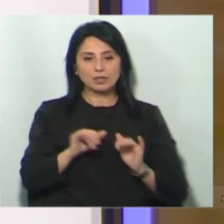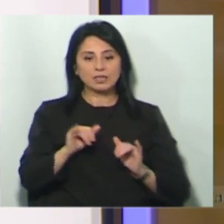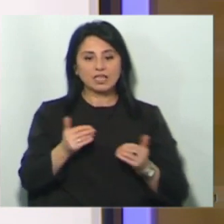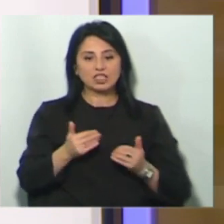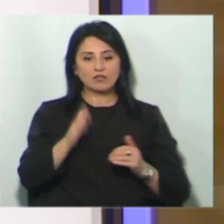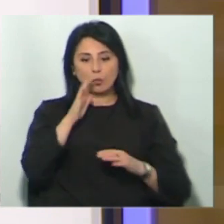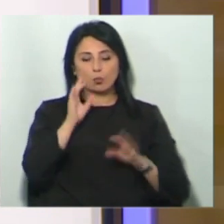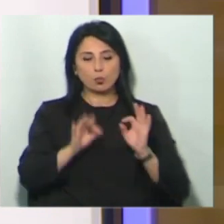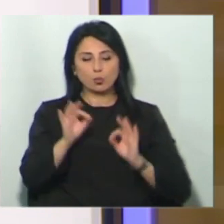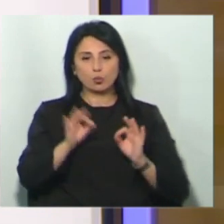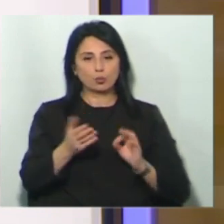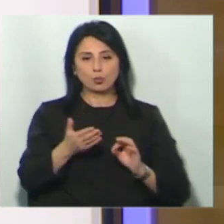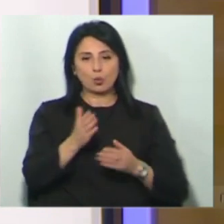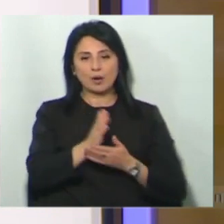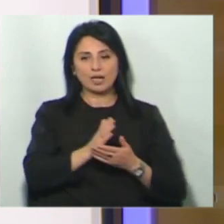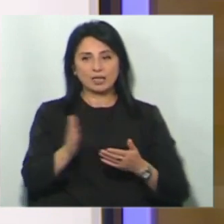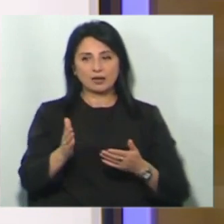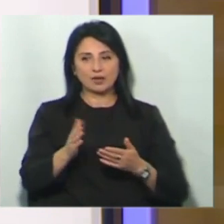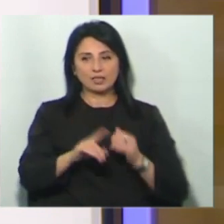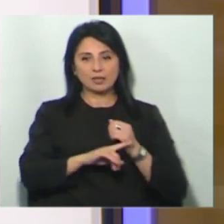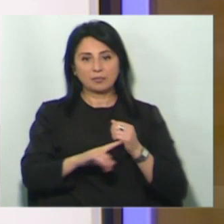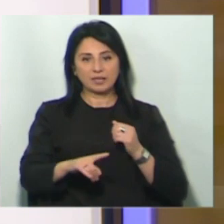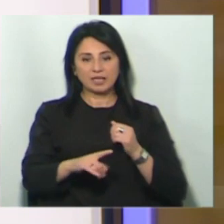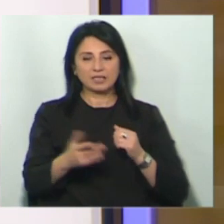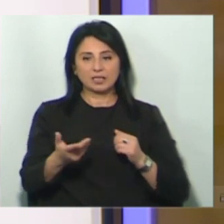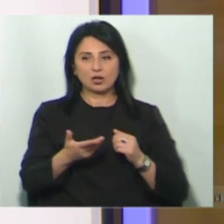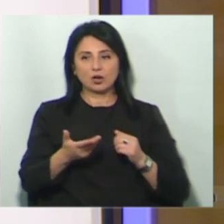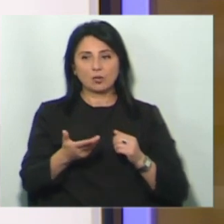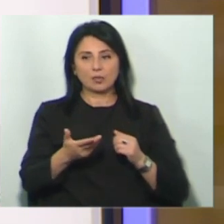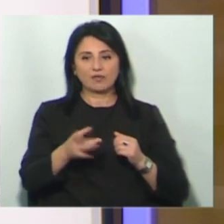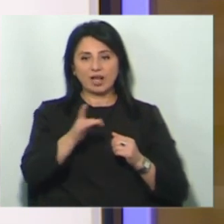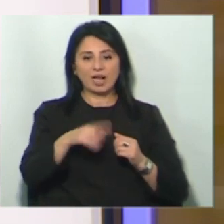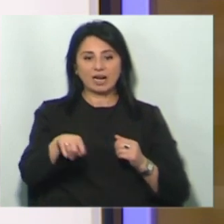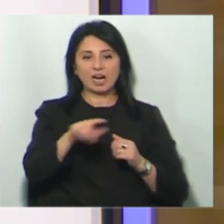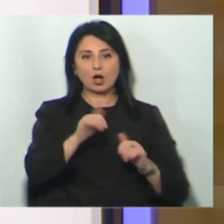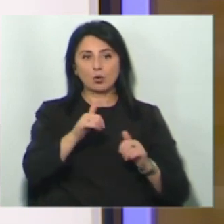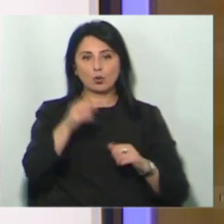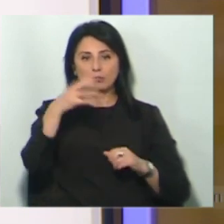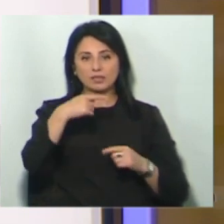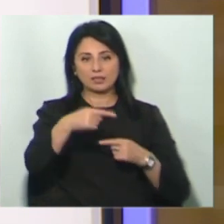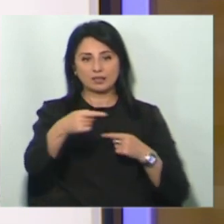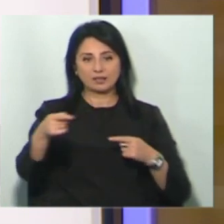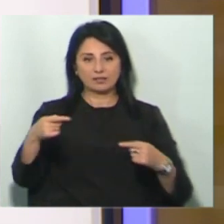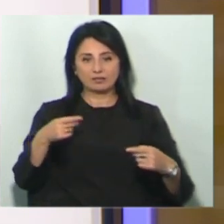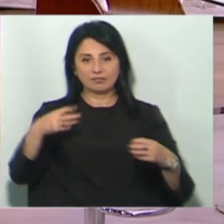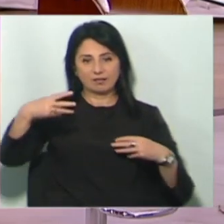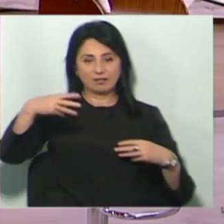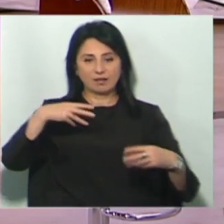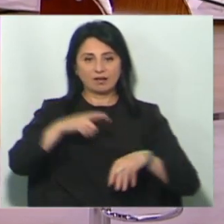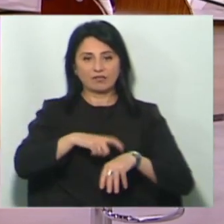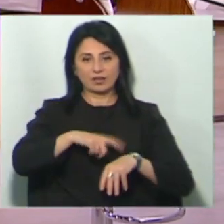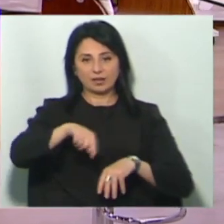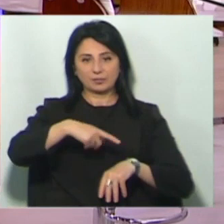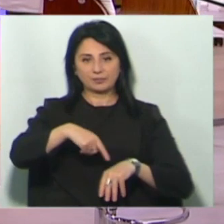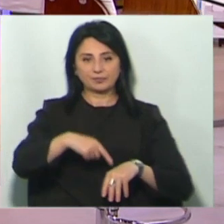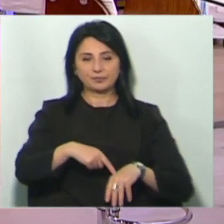საცხოვრებენ ბუნებრივად რომელ ნაწილში ფინეთისა ან რომელ რეგიონში როგორია მზის ნათების ხანგრძლივობა